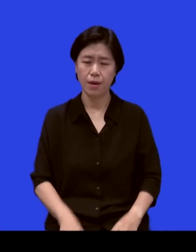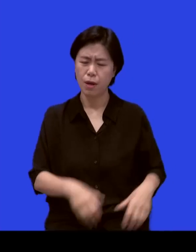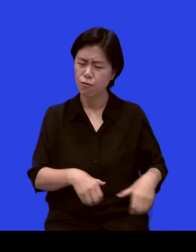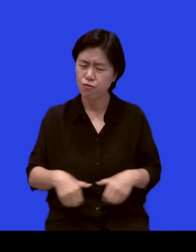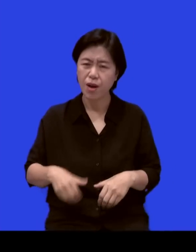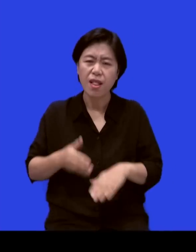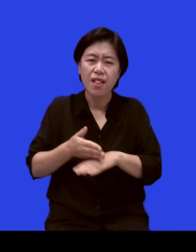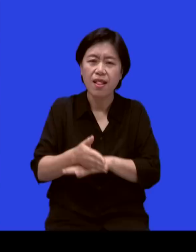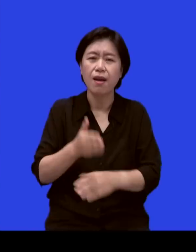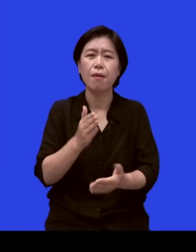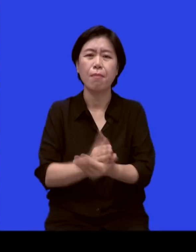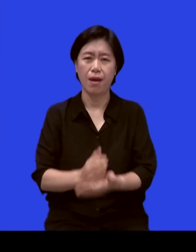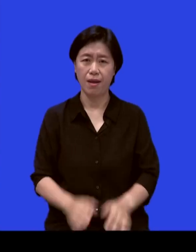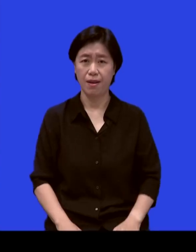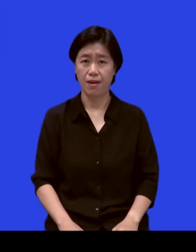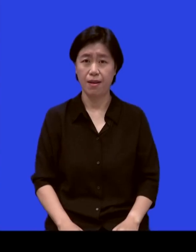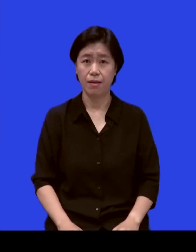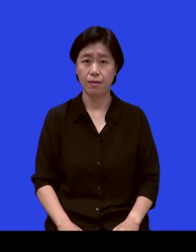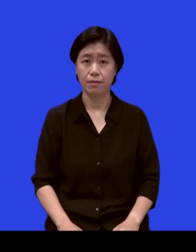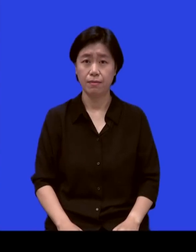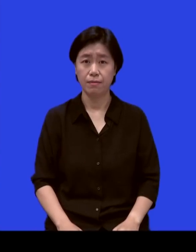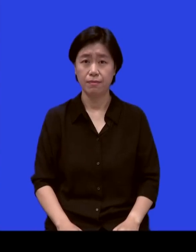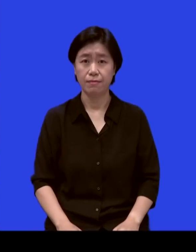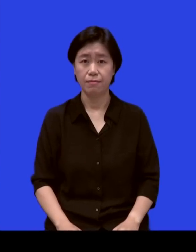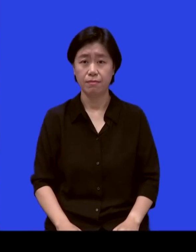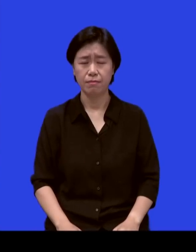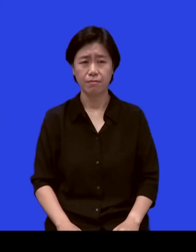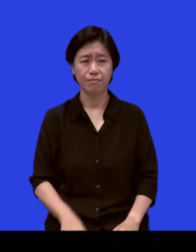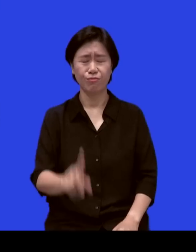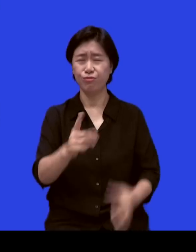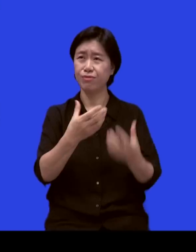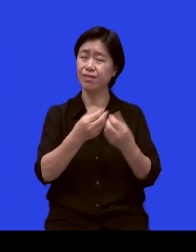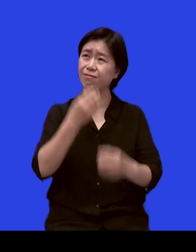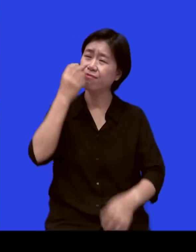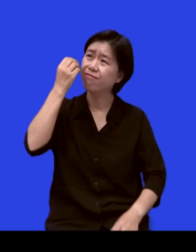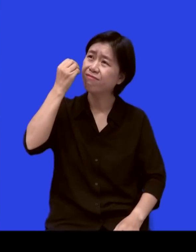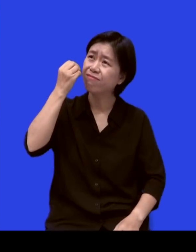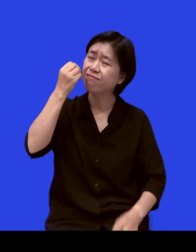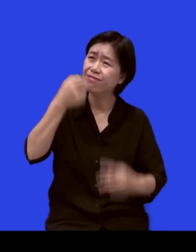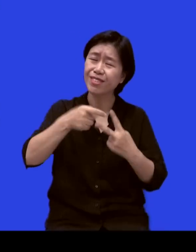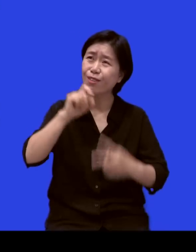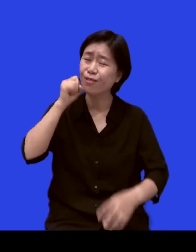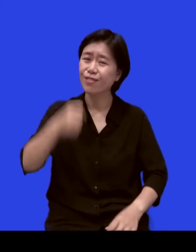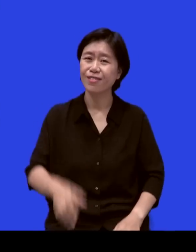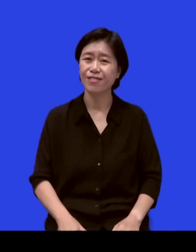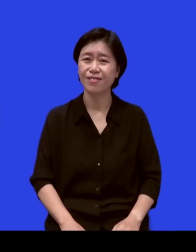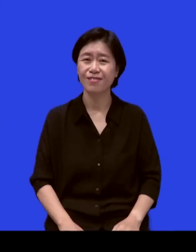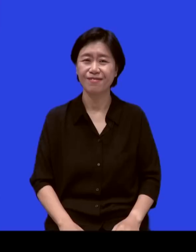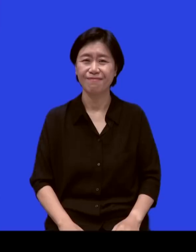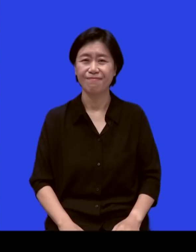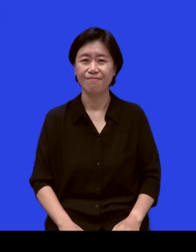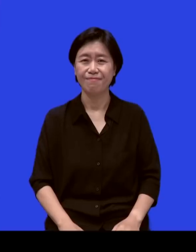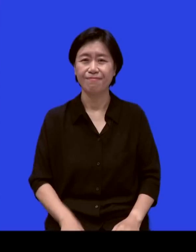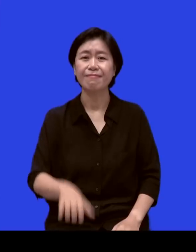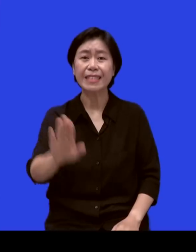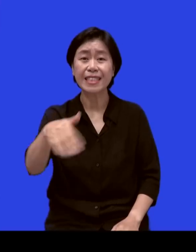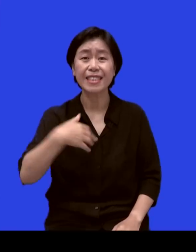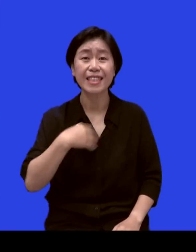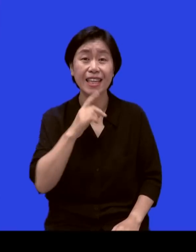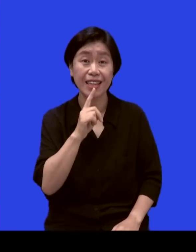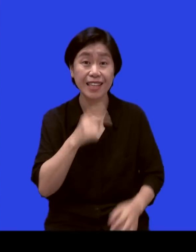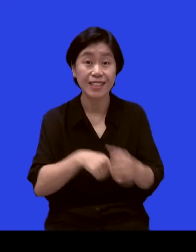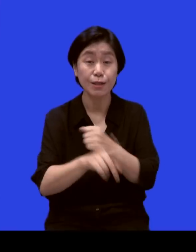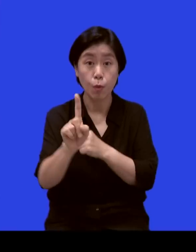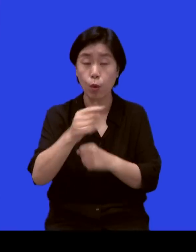마라. 놓친다. 네네. 그러니까 어떻게 보면 이상하게 네. 아니 왜냐면 왜냐면 우리가 중간에 빨리 잘못 들었어요. 아니 우리가 좋았다 빨리 안 갑자기 꼬시면